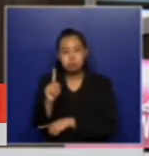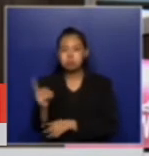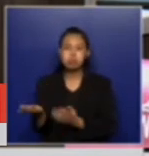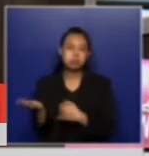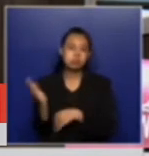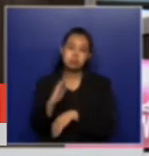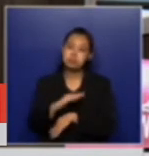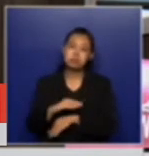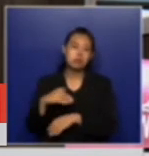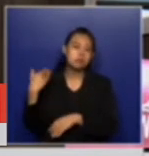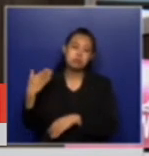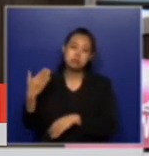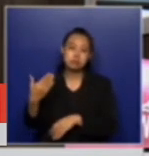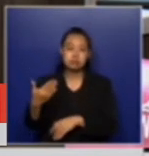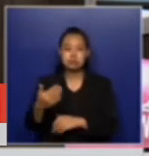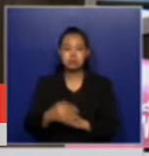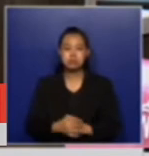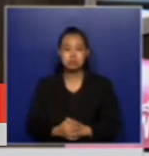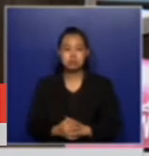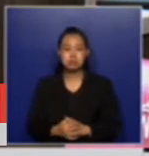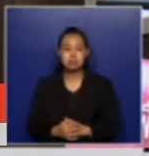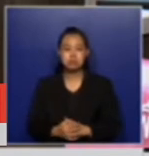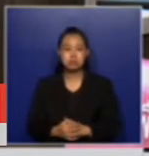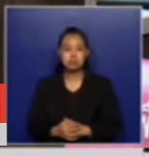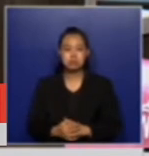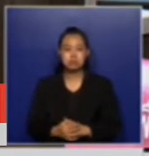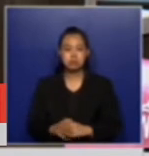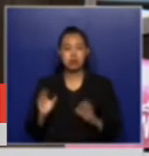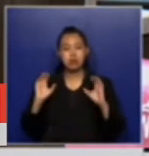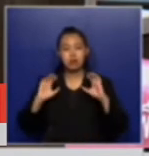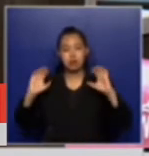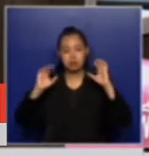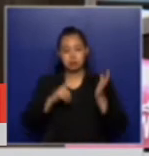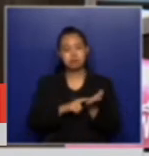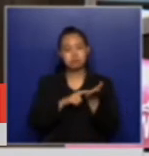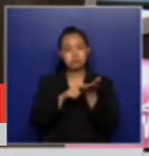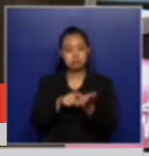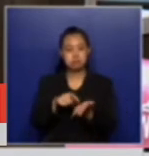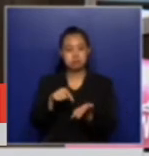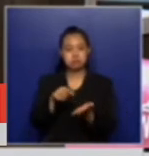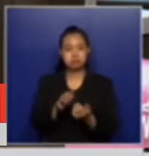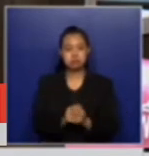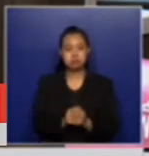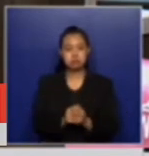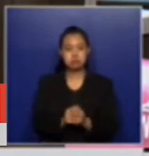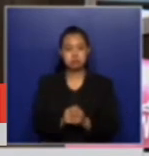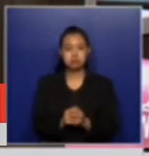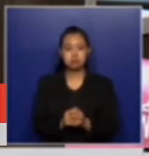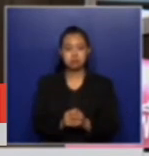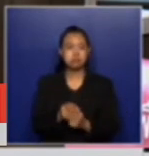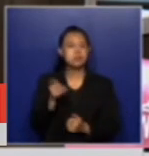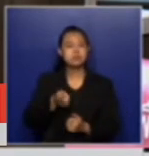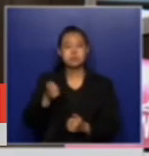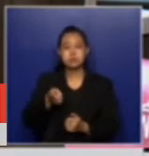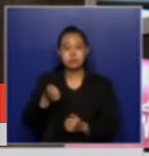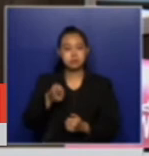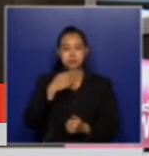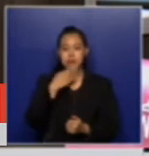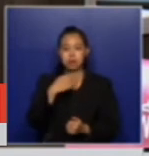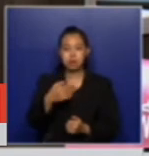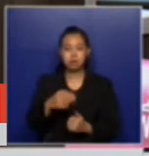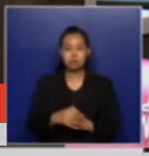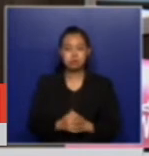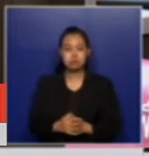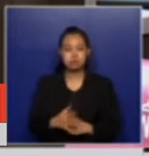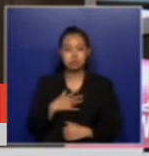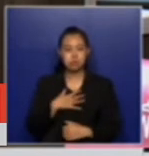ปีนะฮะตามที่หน่วยราชการเสนอมาแม้ว่าเป็นประจำอย่างนี้ก็เรียนด้วยความเคารพหรอกครับว่